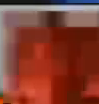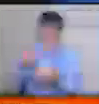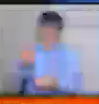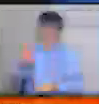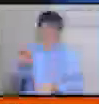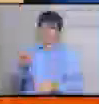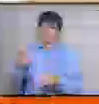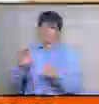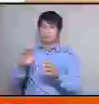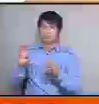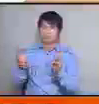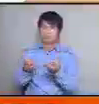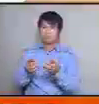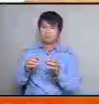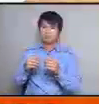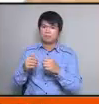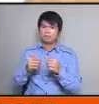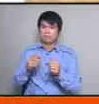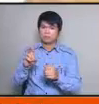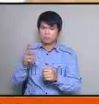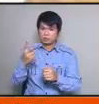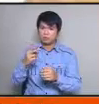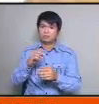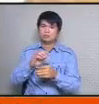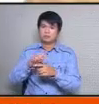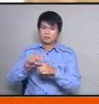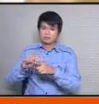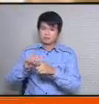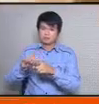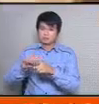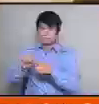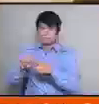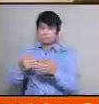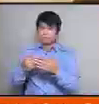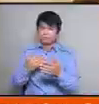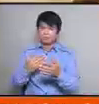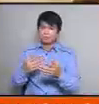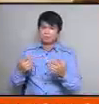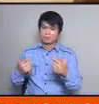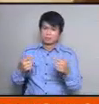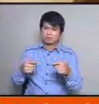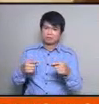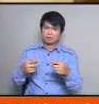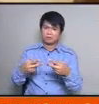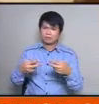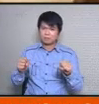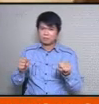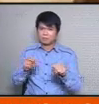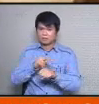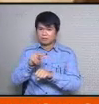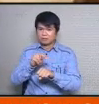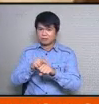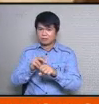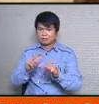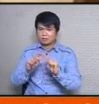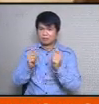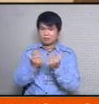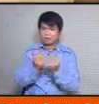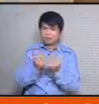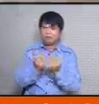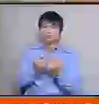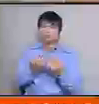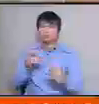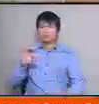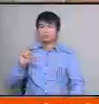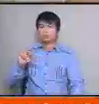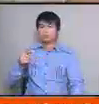Dalawang beses ang ensayo ng Gilas ngayong araw bago ang kanilang tune-up game kontra sa national team ng Congo bukas.